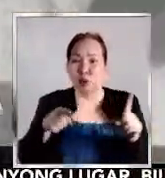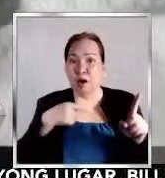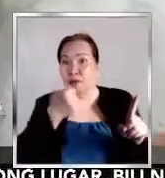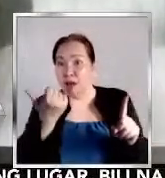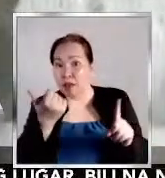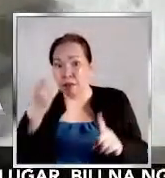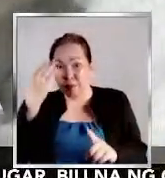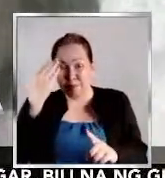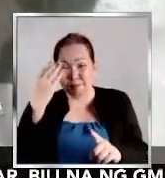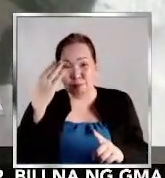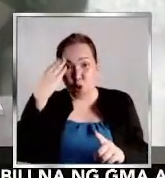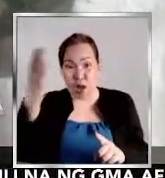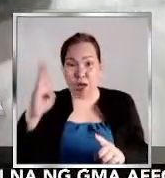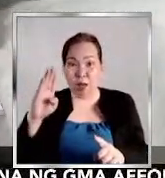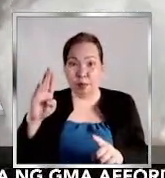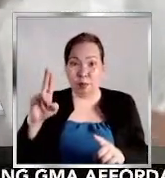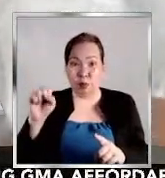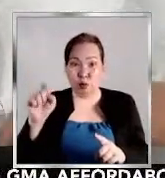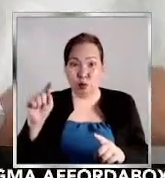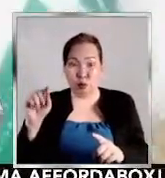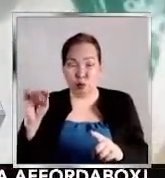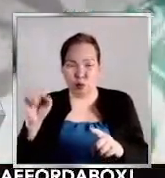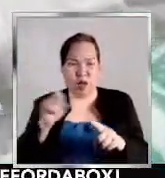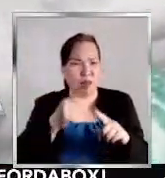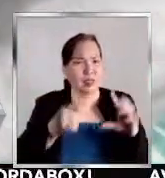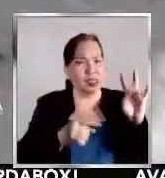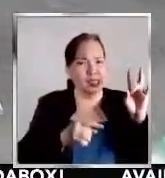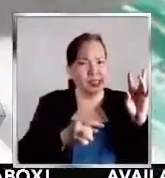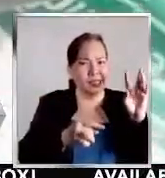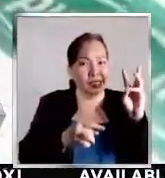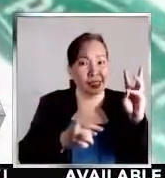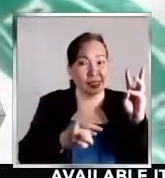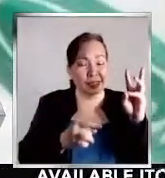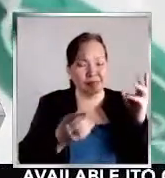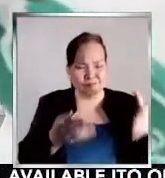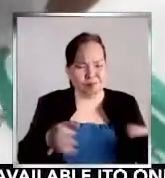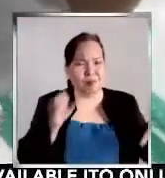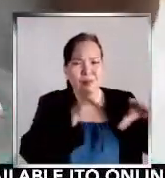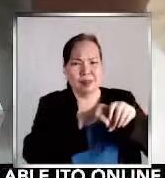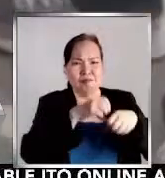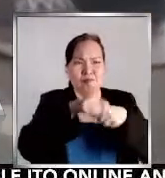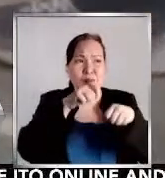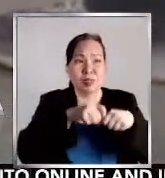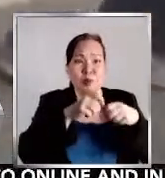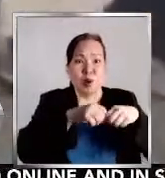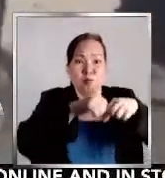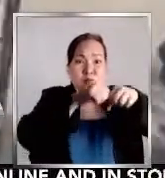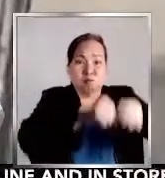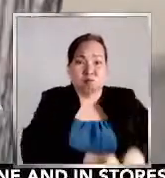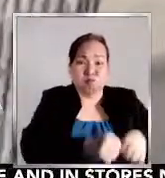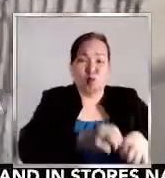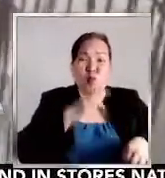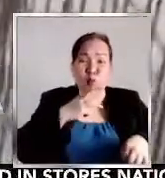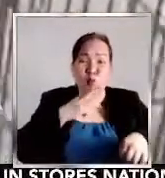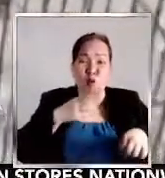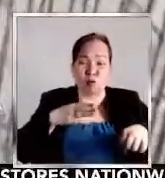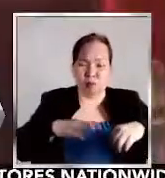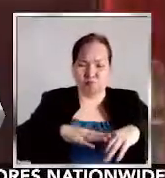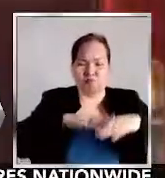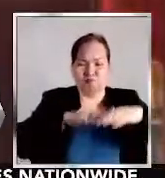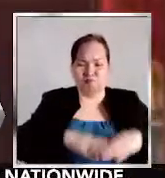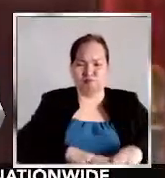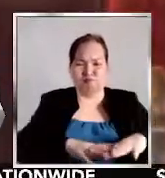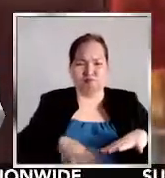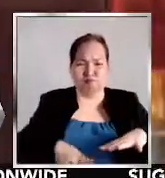Bulacan. Nakasilid sila sa sako at basa ng tubig matapos umanong ilubog sa palaisdaan. Dadalhin umano mga aso sa kabanatuan